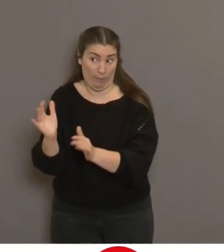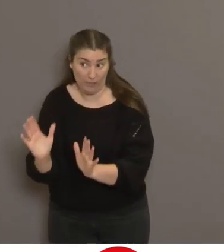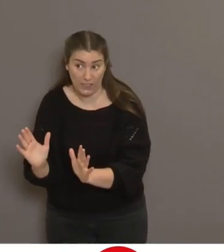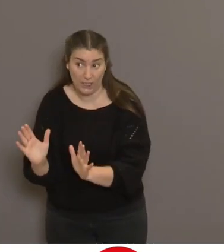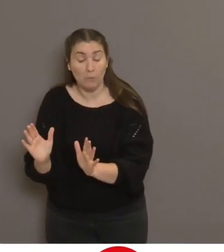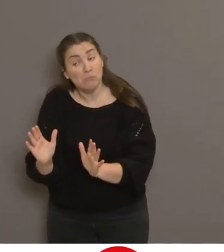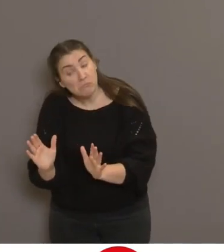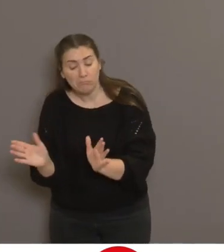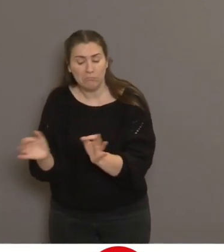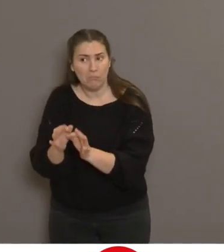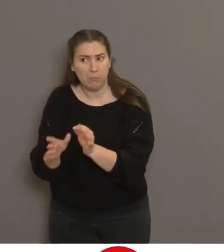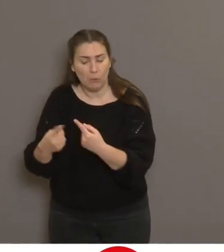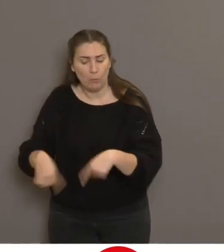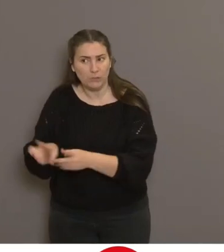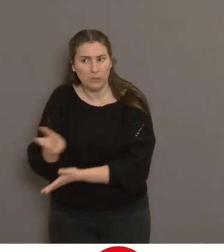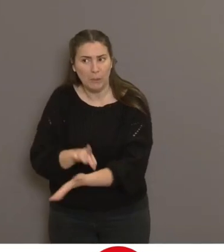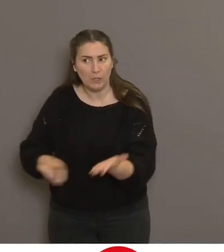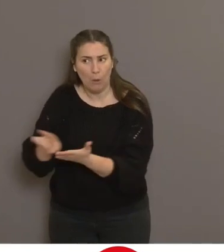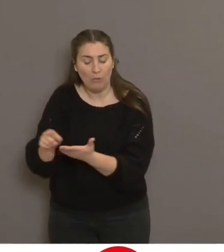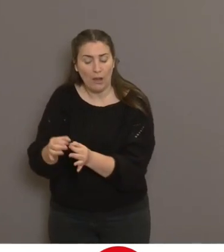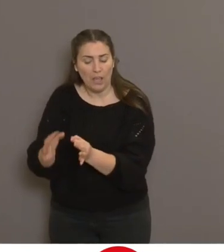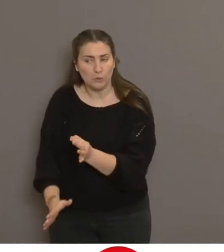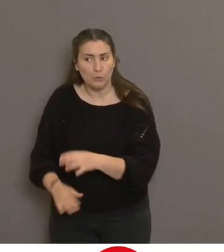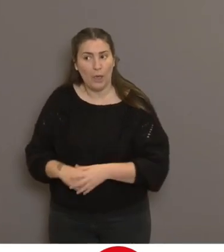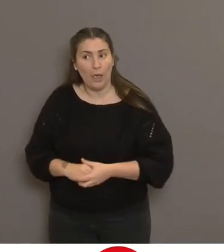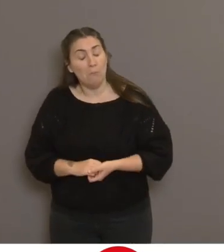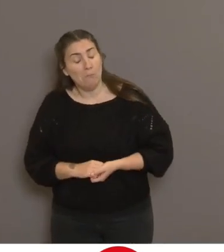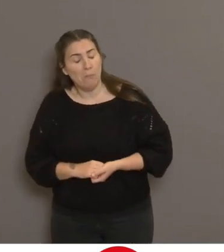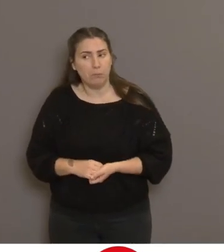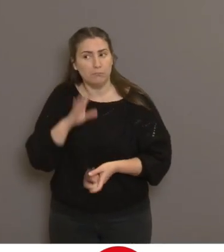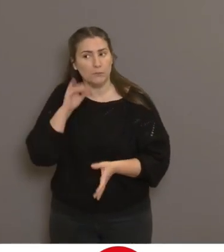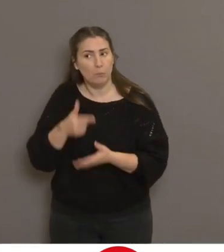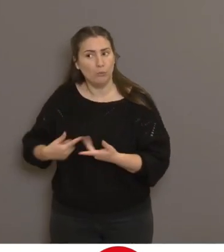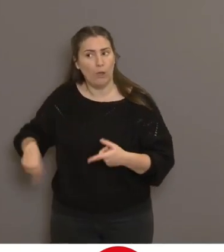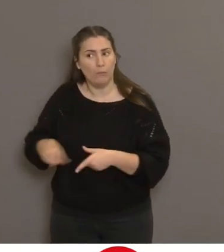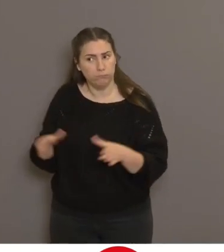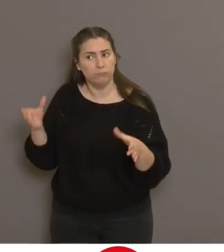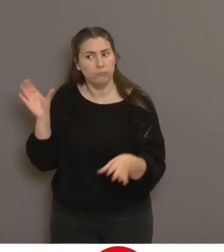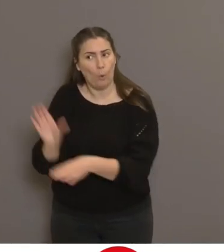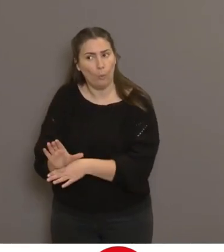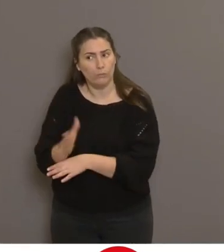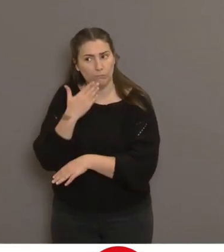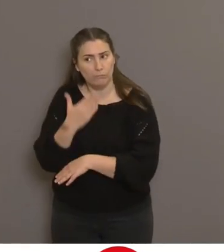conclusions de la commission départementale et nous émettrons un vote négatif. Je vous remercie.